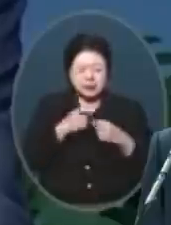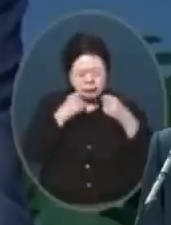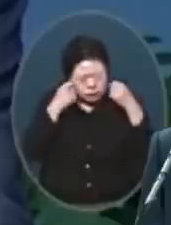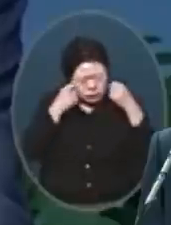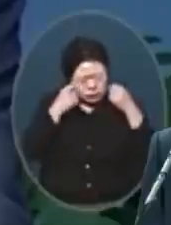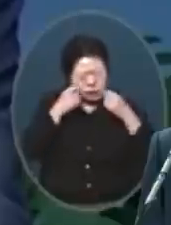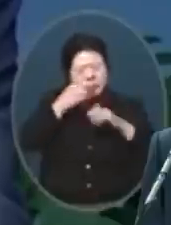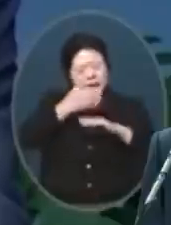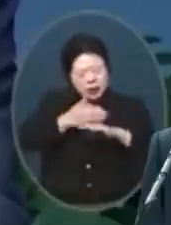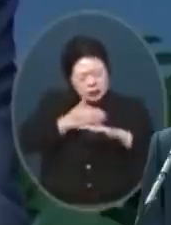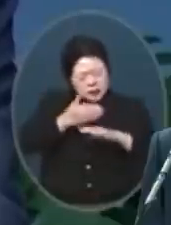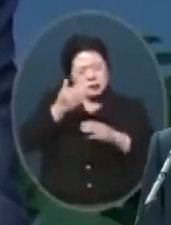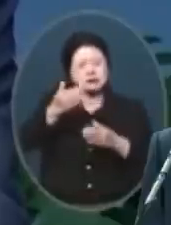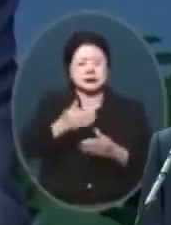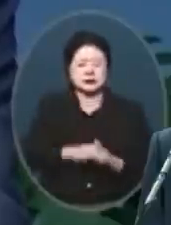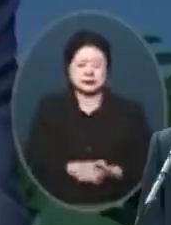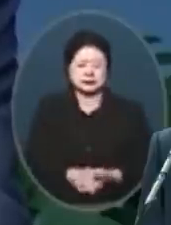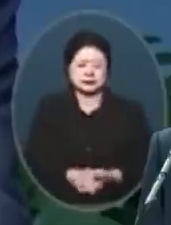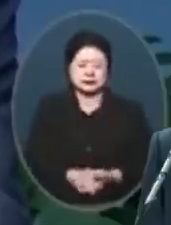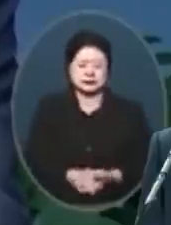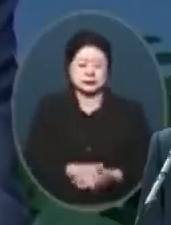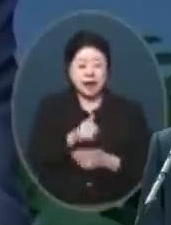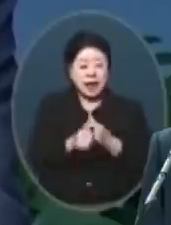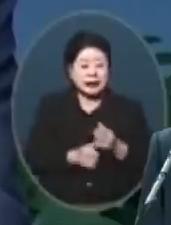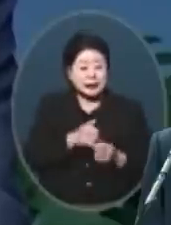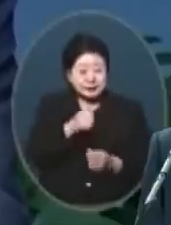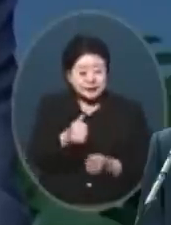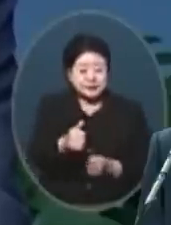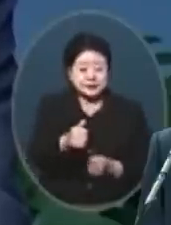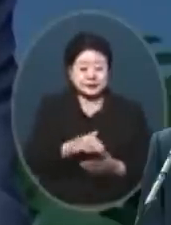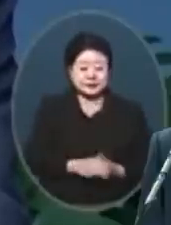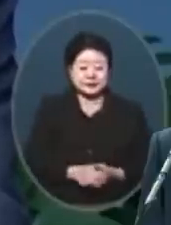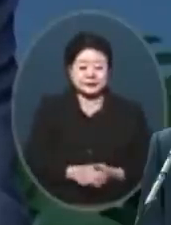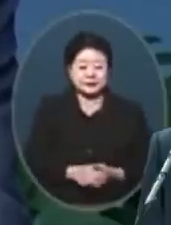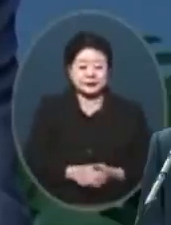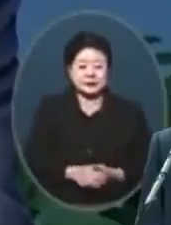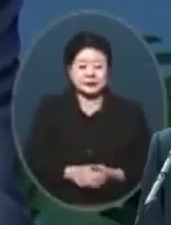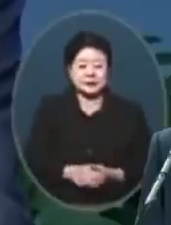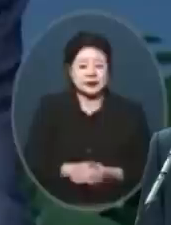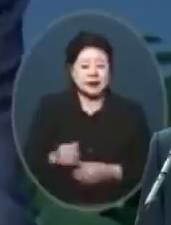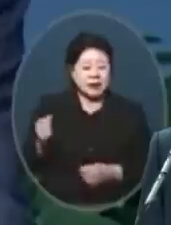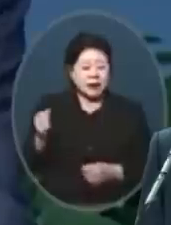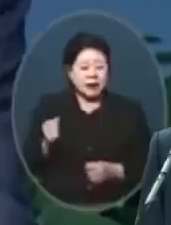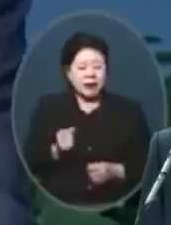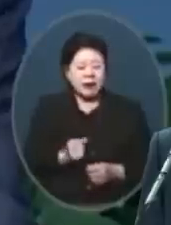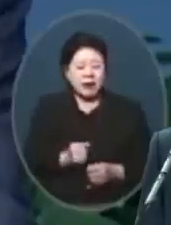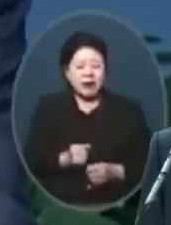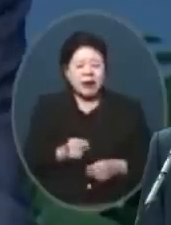즐거워하고 감사했습니다. 하나님 얻어맞은 것도 고맙고